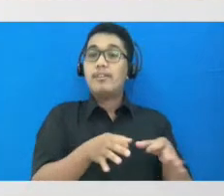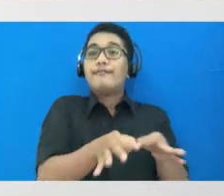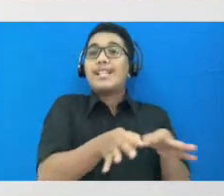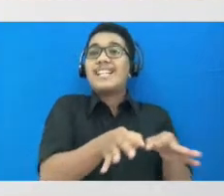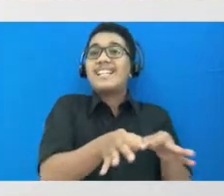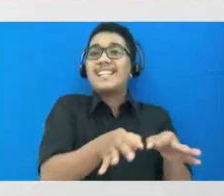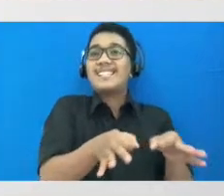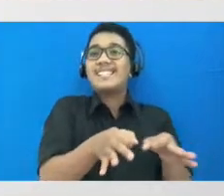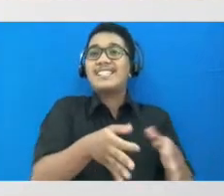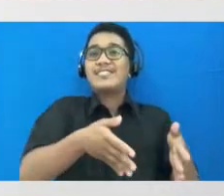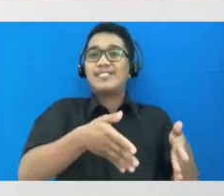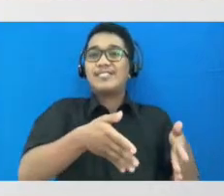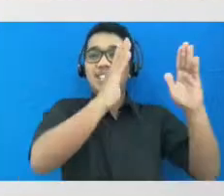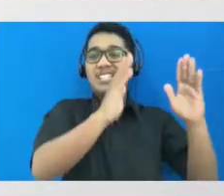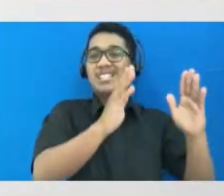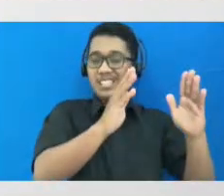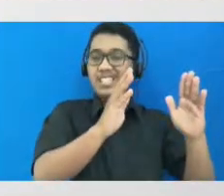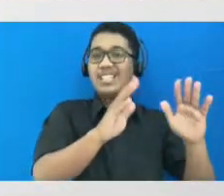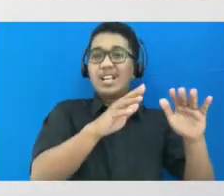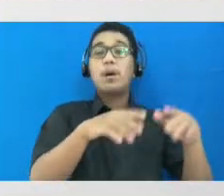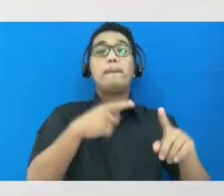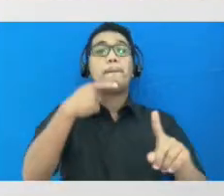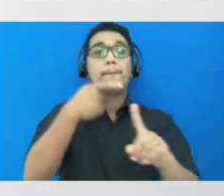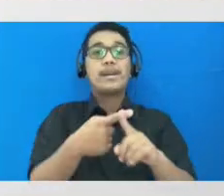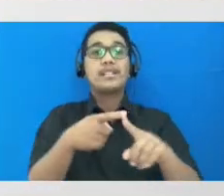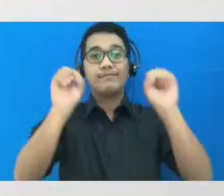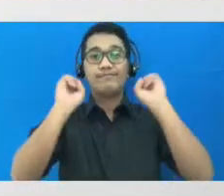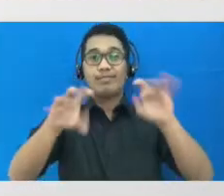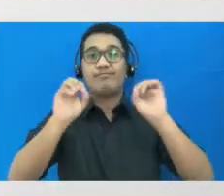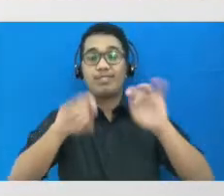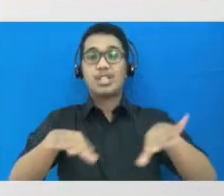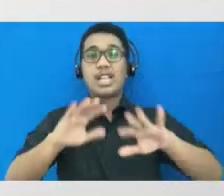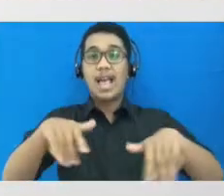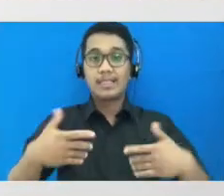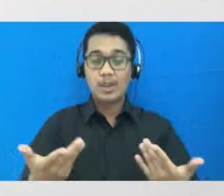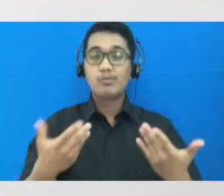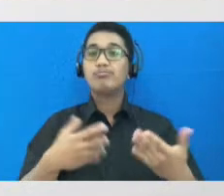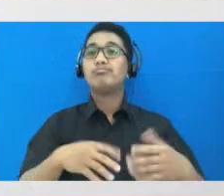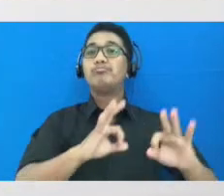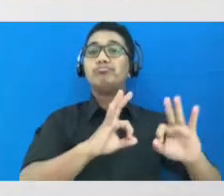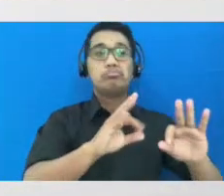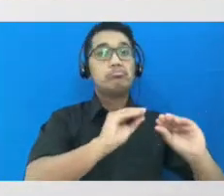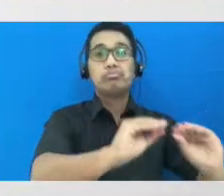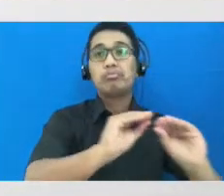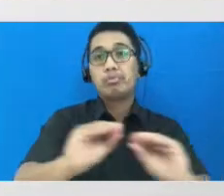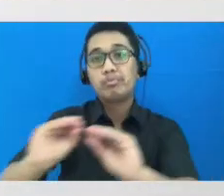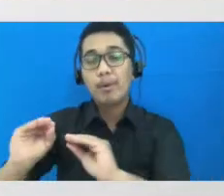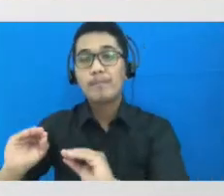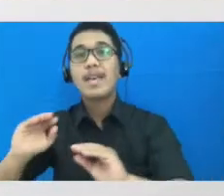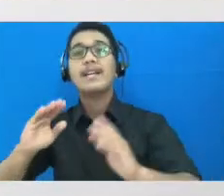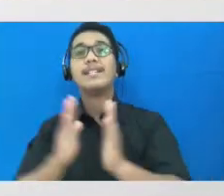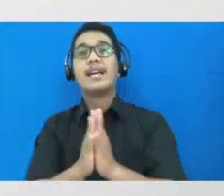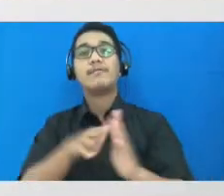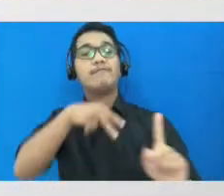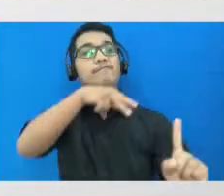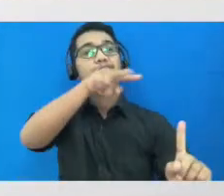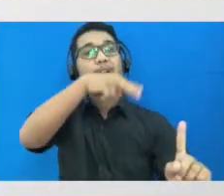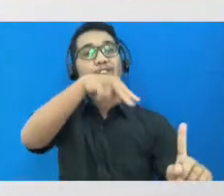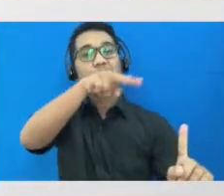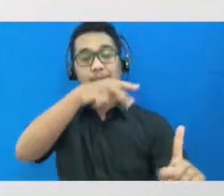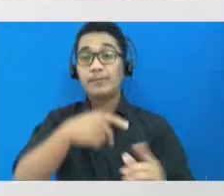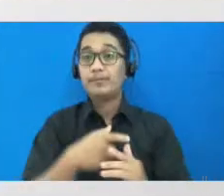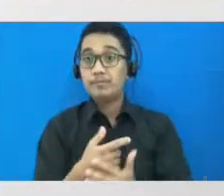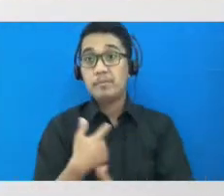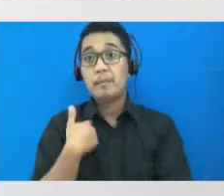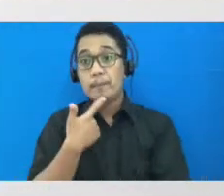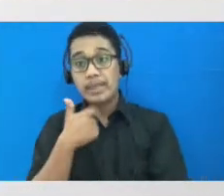infrastruktur dan mempromosikan serta mengedukasi masyarakat serta melakukan pengawasan. Hal ini penting mengingat